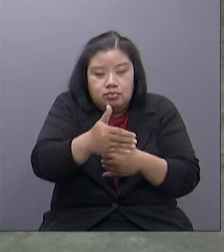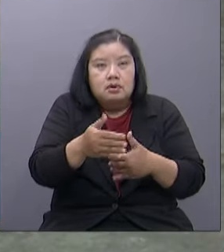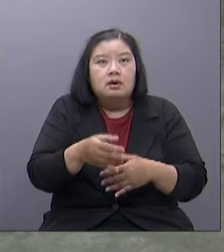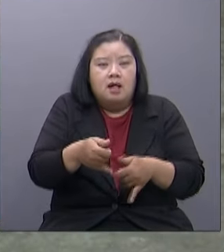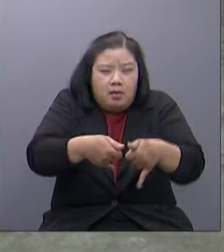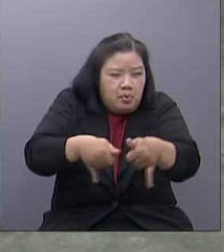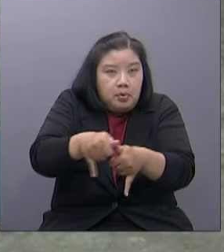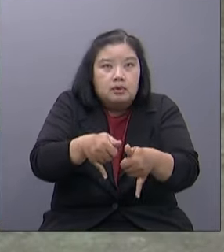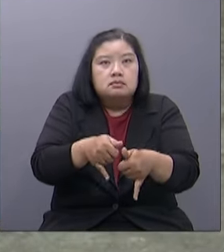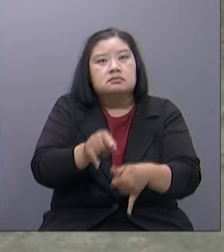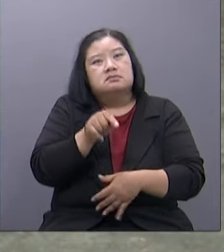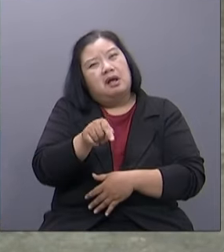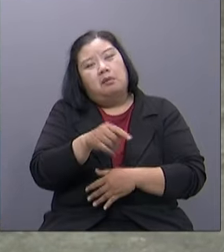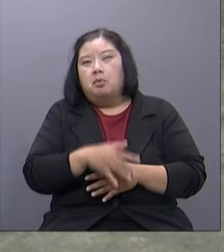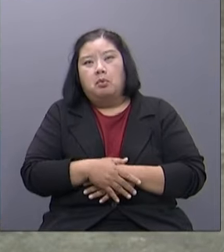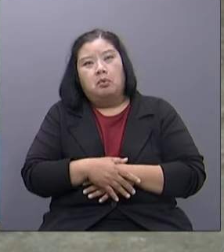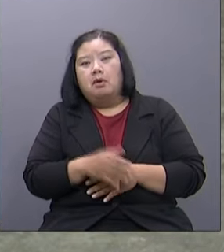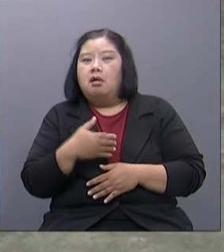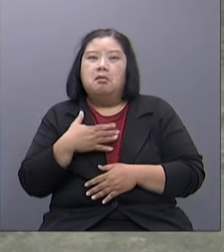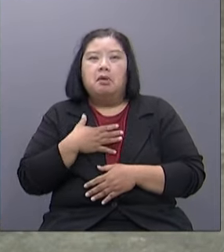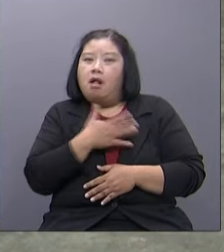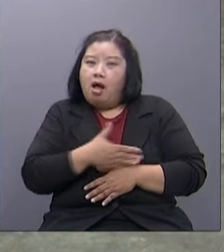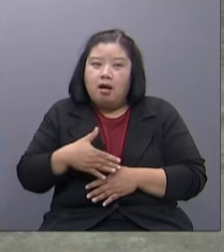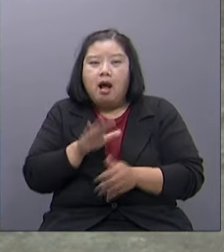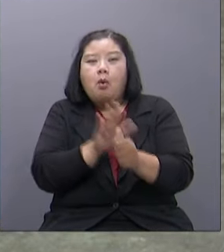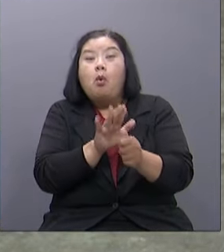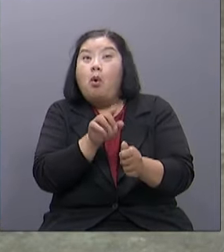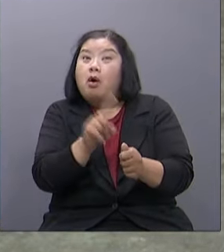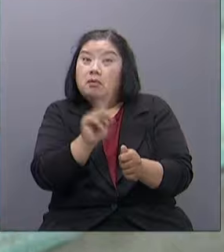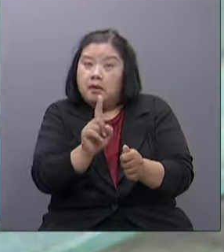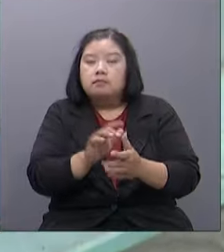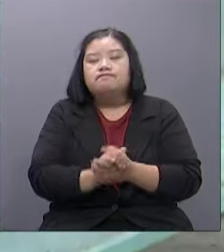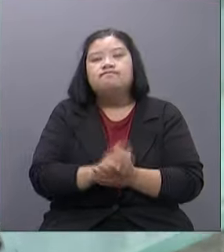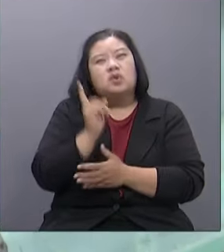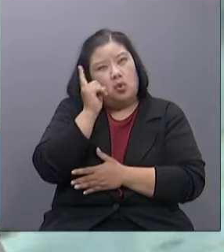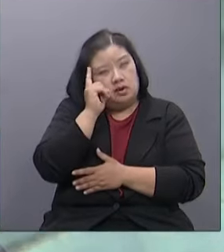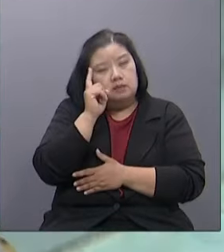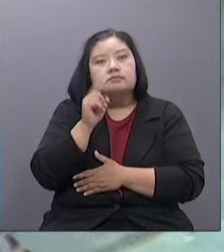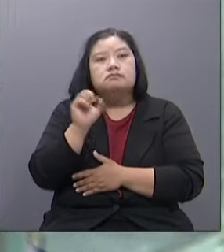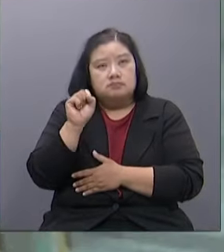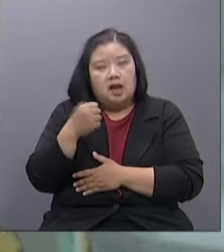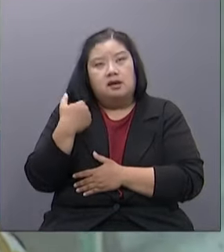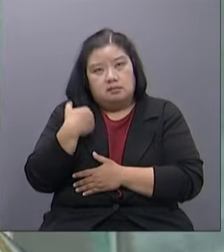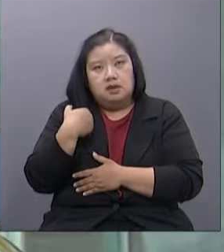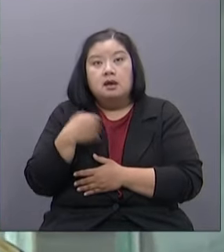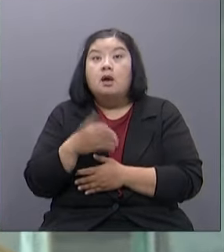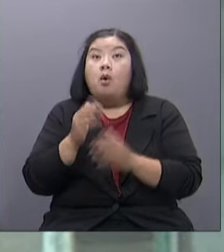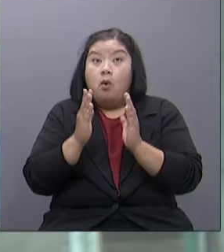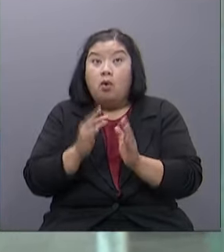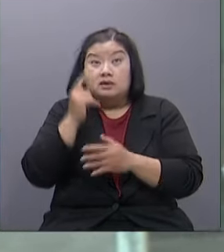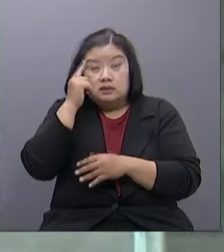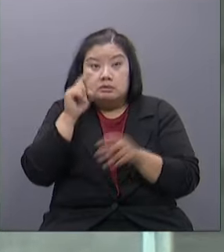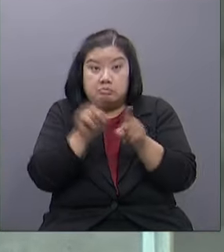มีผลต่อสุขภาพของสัตว์ด้วยมยคะอ่ามี 2มุมครับค่ะมุมที่ 1เนี่ยเป็นเรื่องจริงที่ว่ามีผู้ค้าบางคนเนี่ยมี Dead